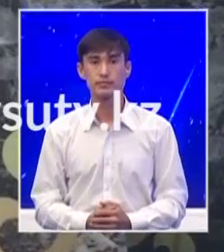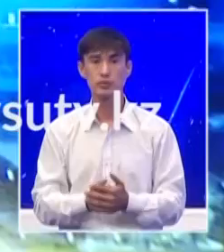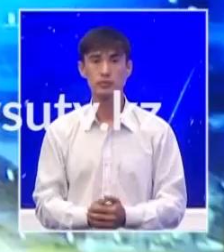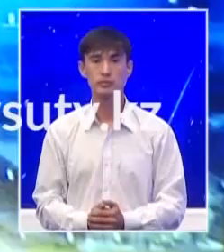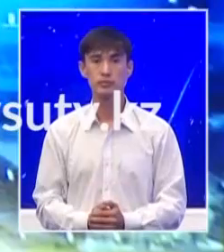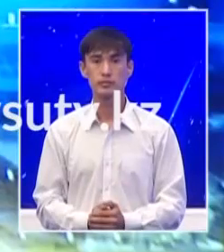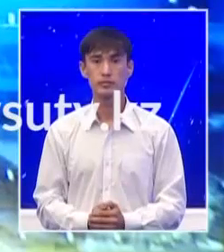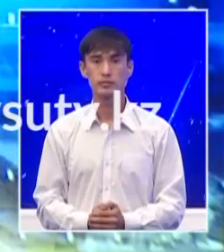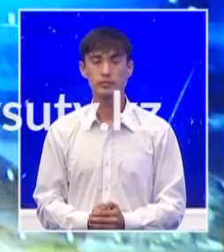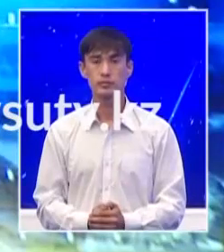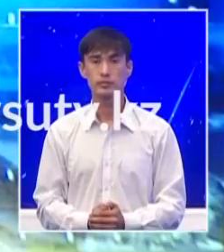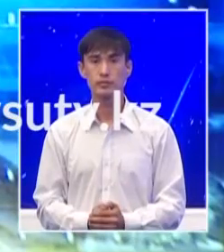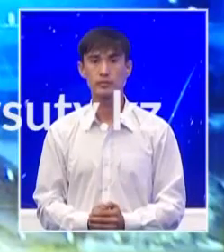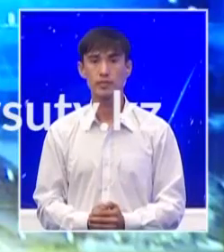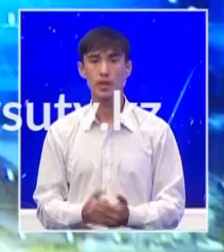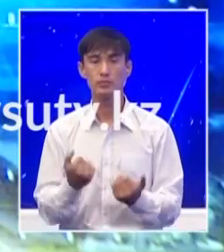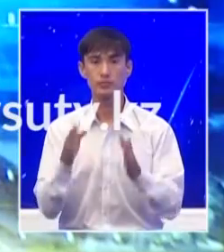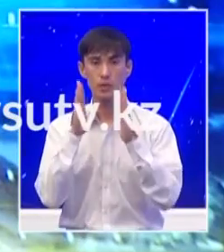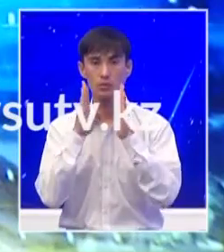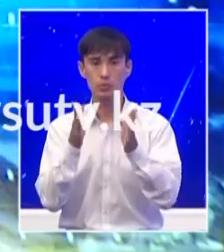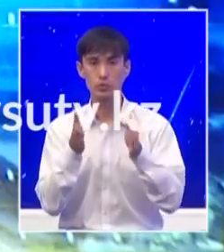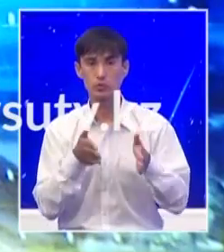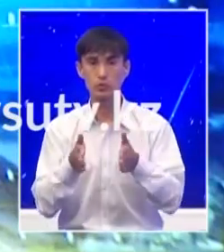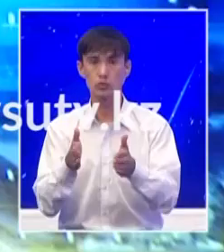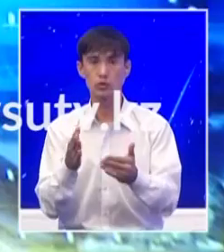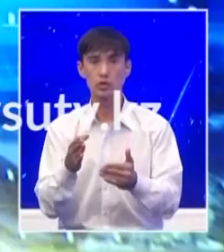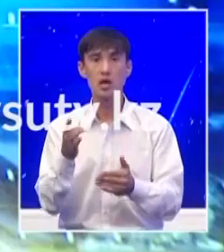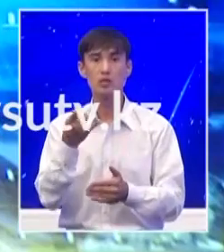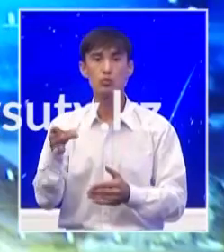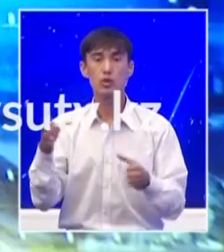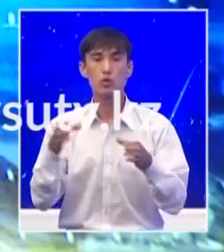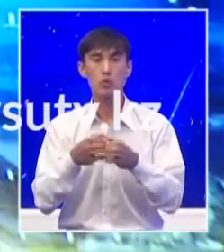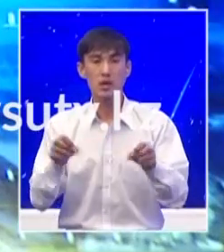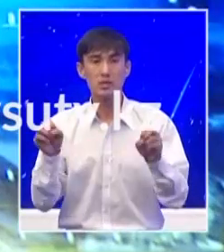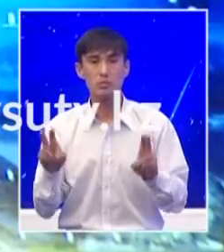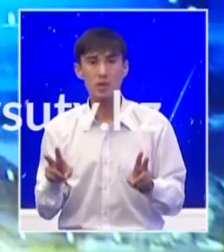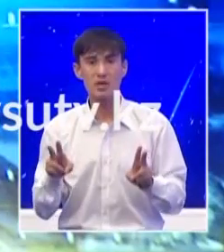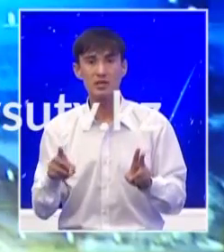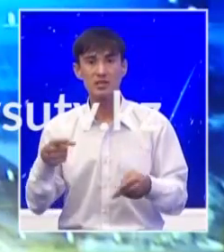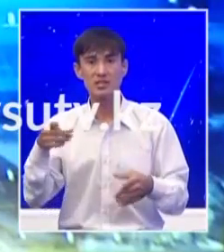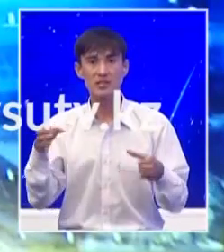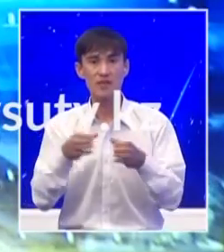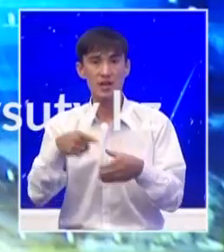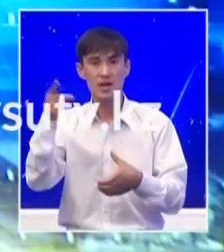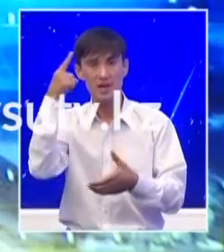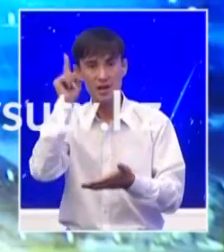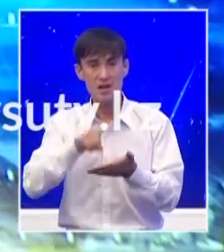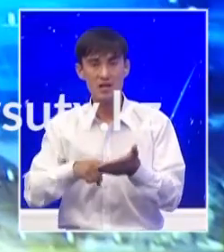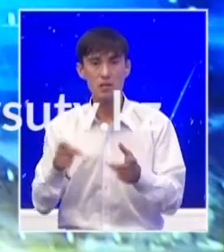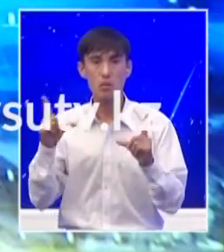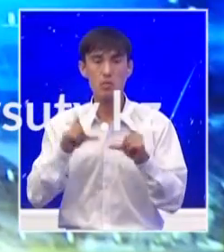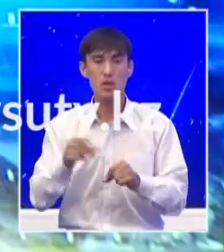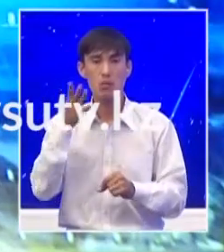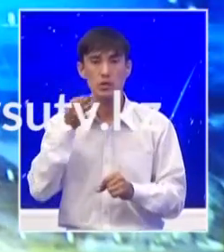ЖТСУ. Не сбиться с пути истинного. Республиканская группа экспертов в сфере религии прибыла в Алматинскую область.